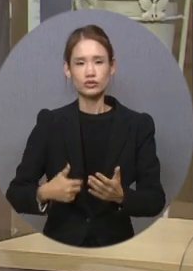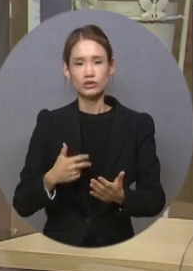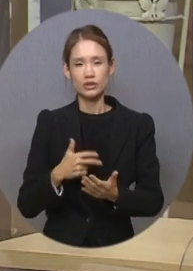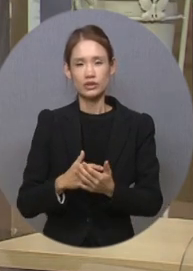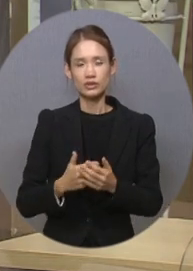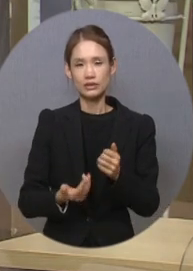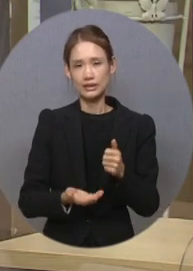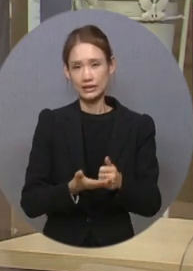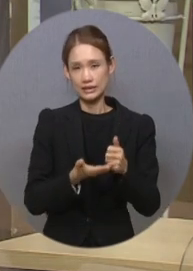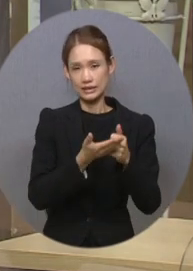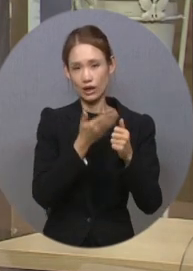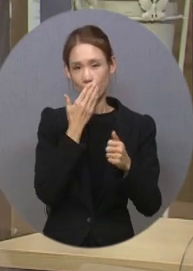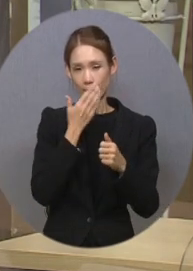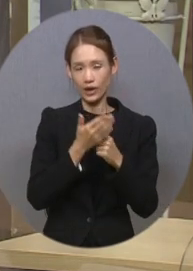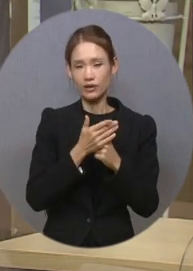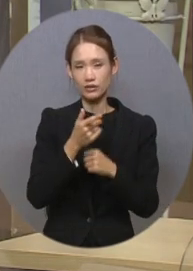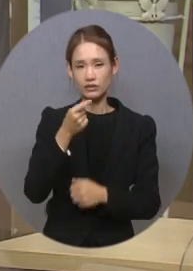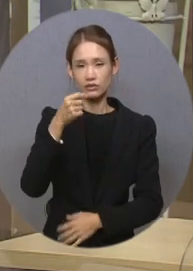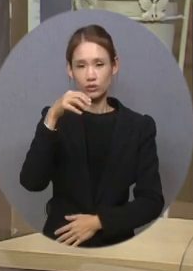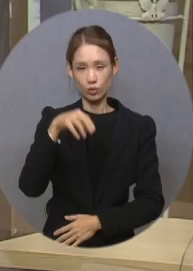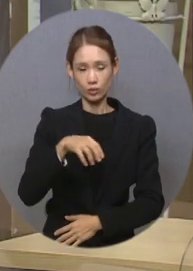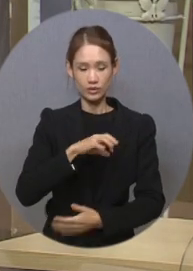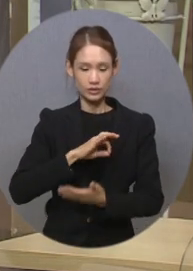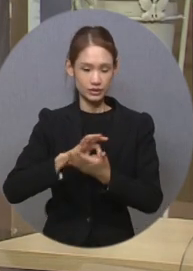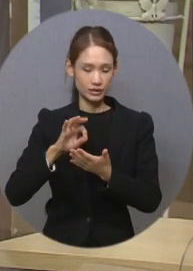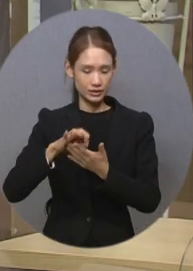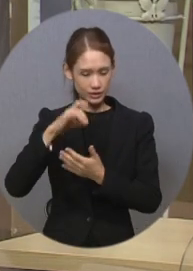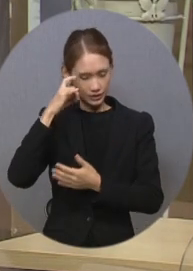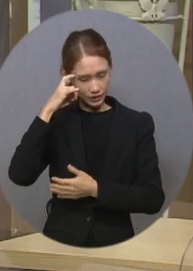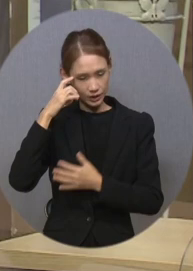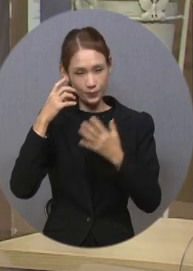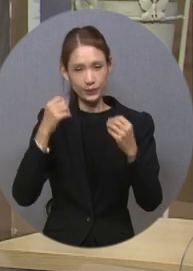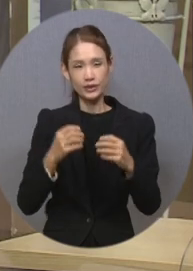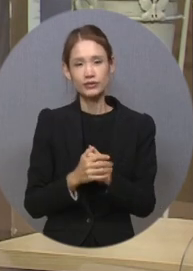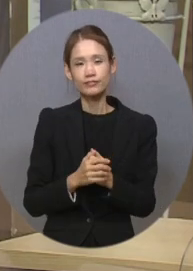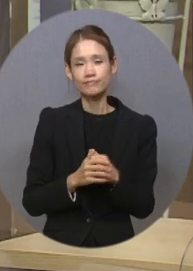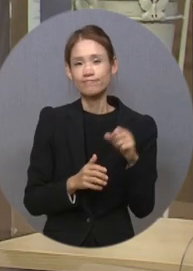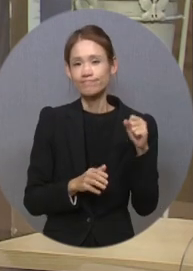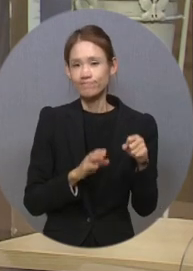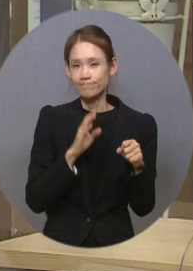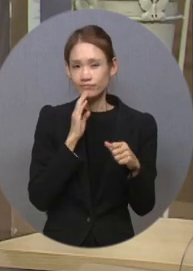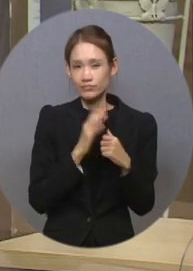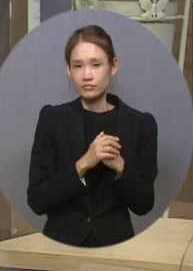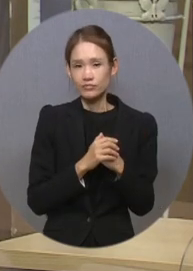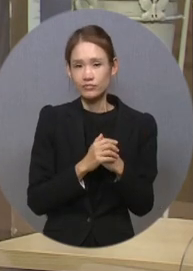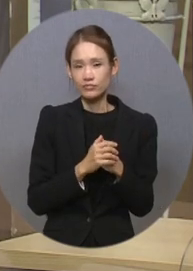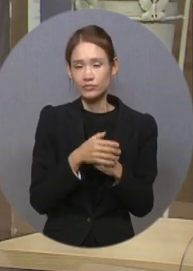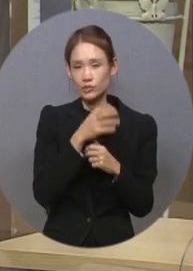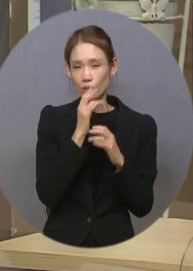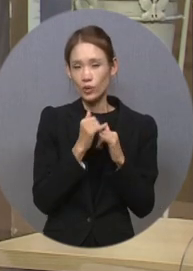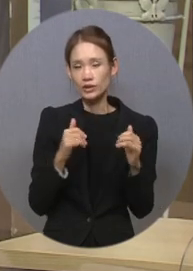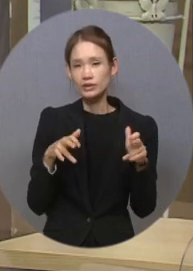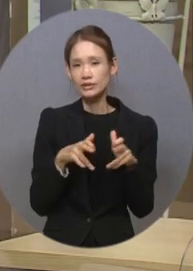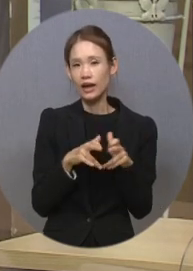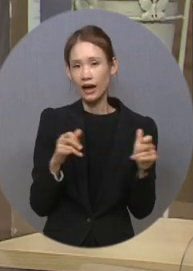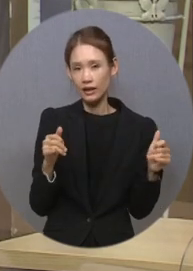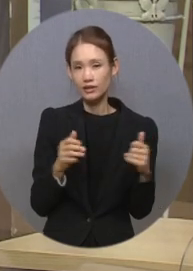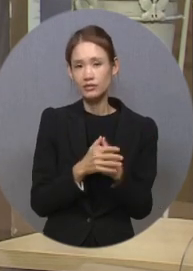있는 그런 곳에 많이 신경을 쓰고 계신 것 같습니다. 예, 그렇습니다. 네. 네, 그리고 또 이제 노인과 장애인뿐만